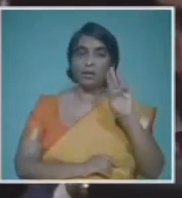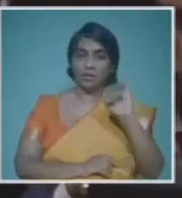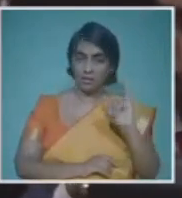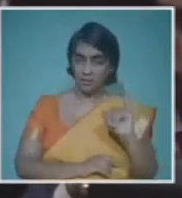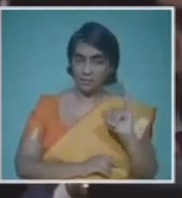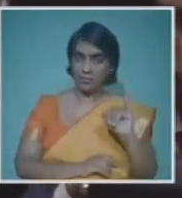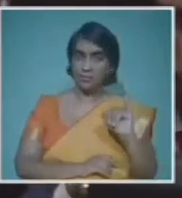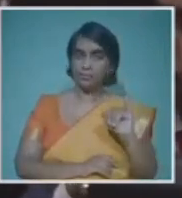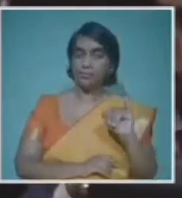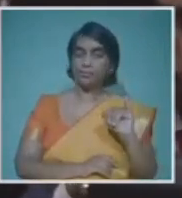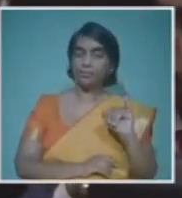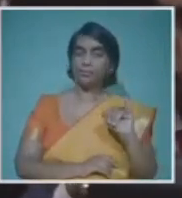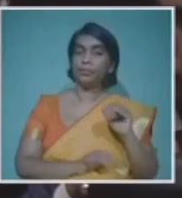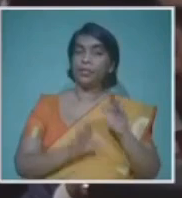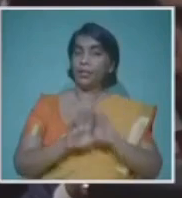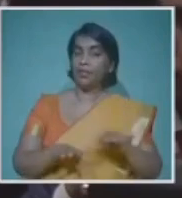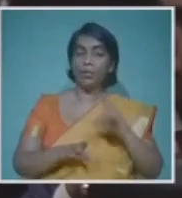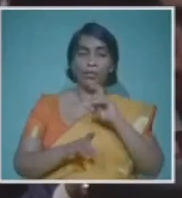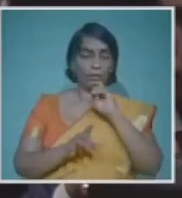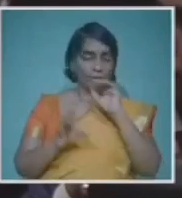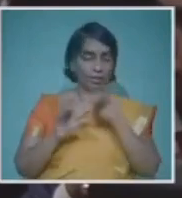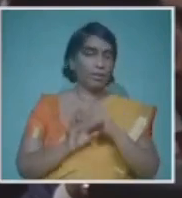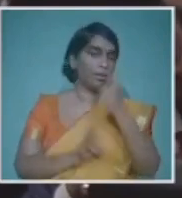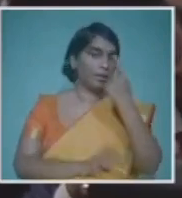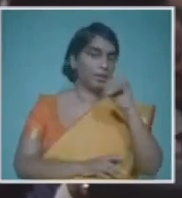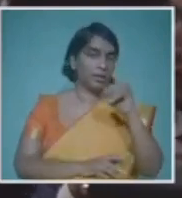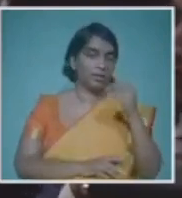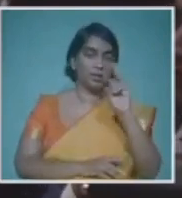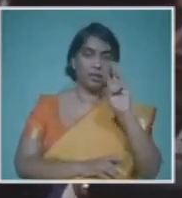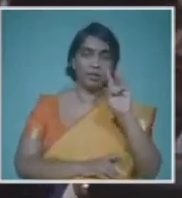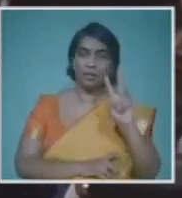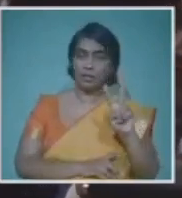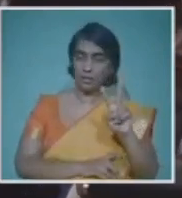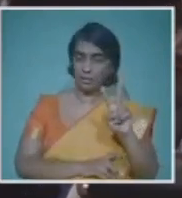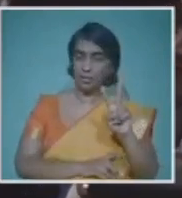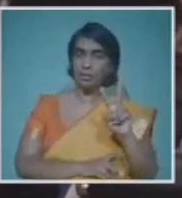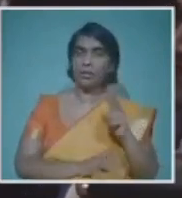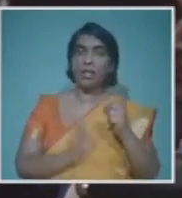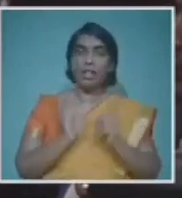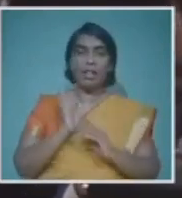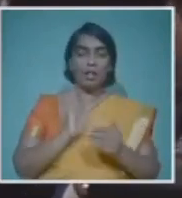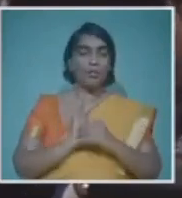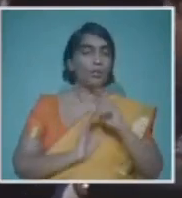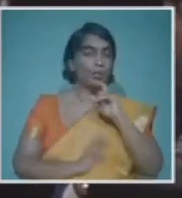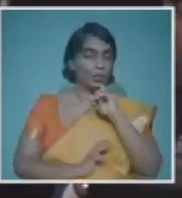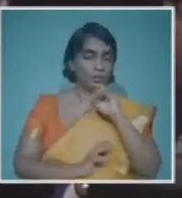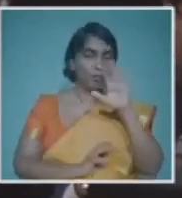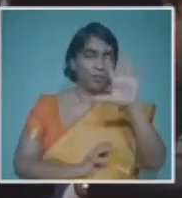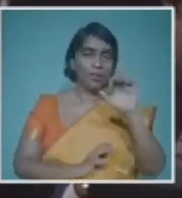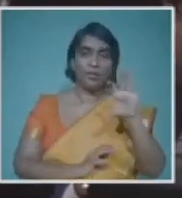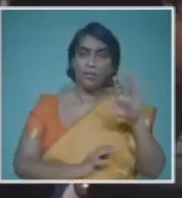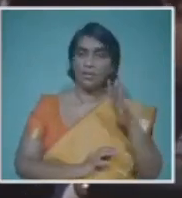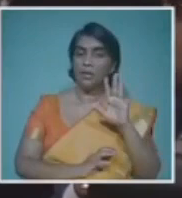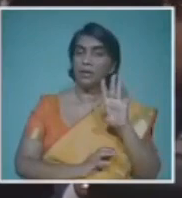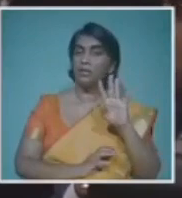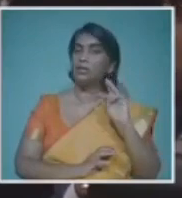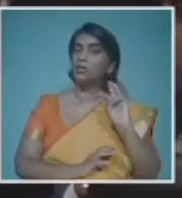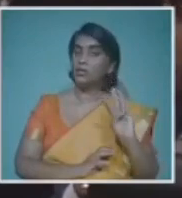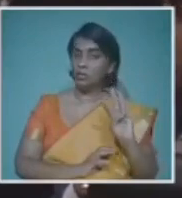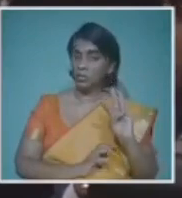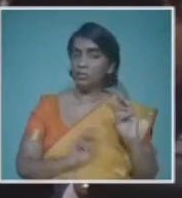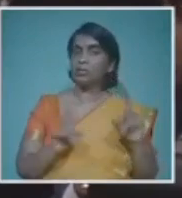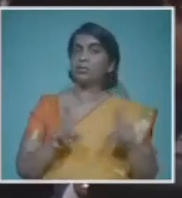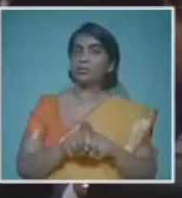7,64,536ක්, ළමා අධිකරණවල 1,632ක්, කම්කරු අධිකරණවල 5,543ක්